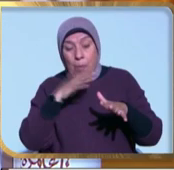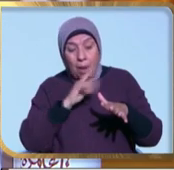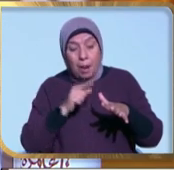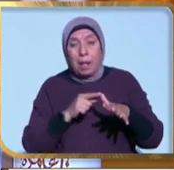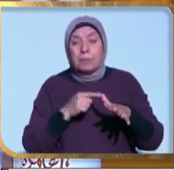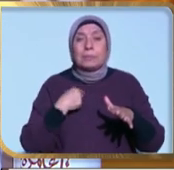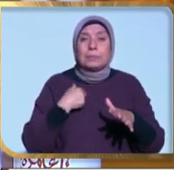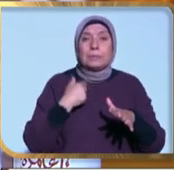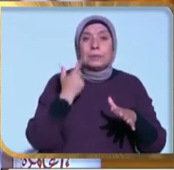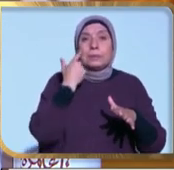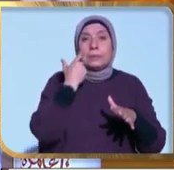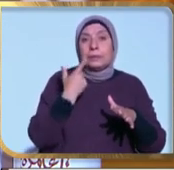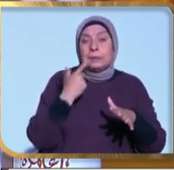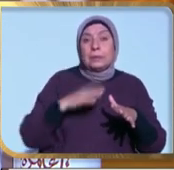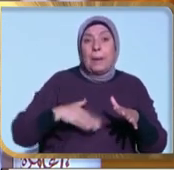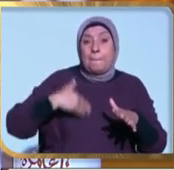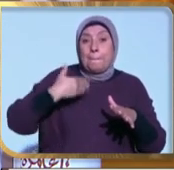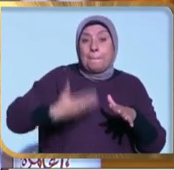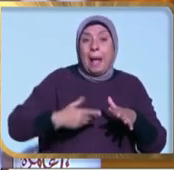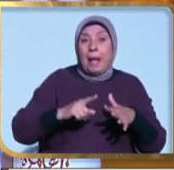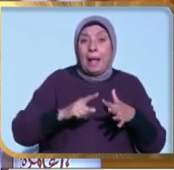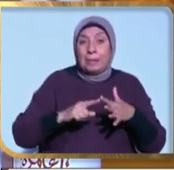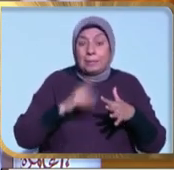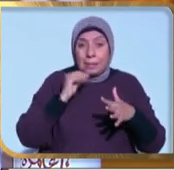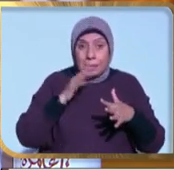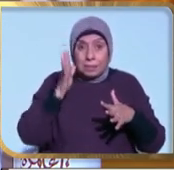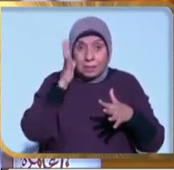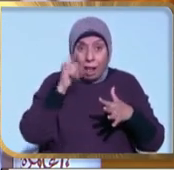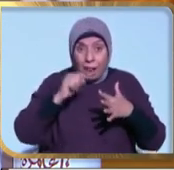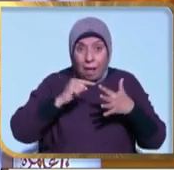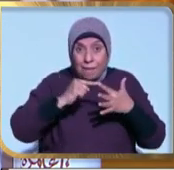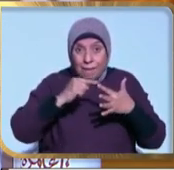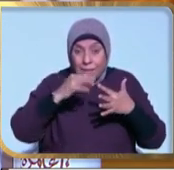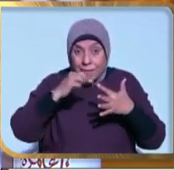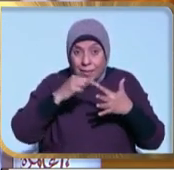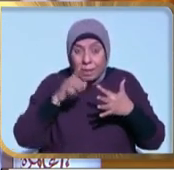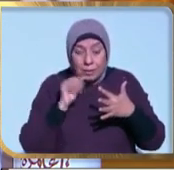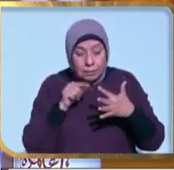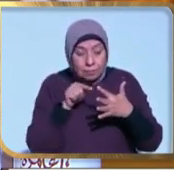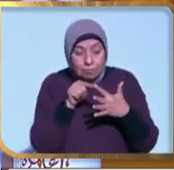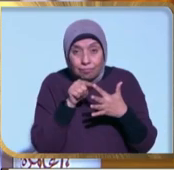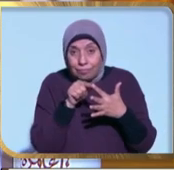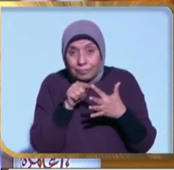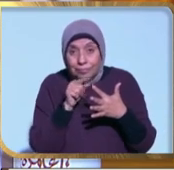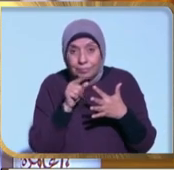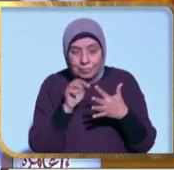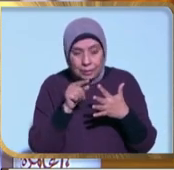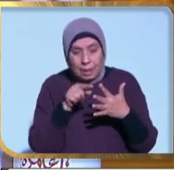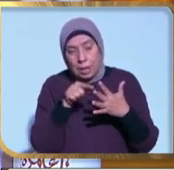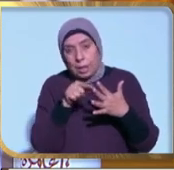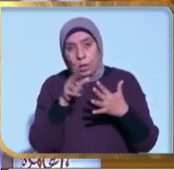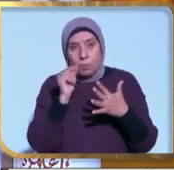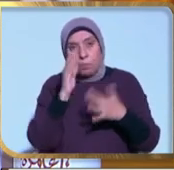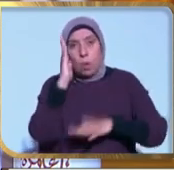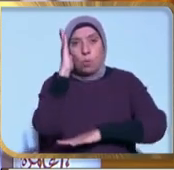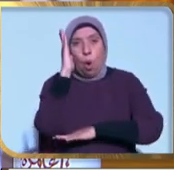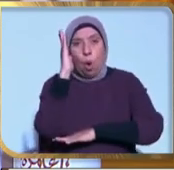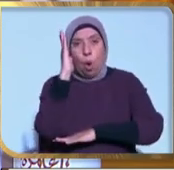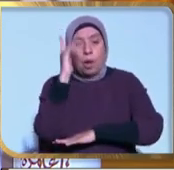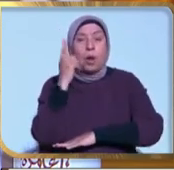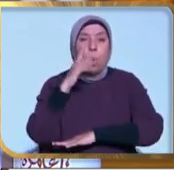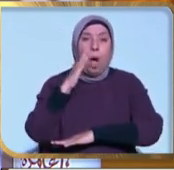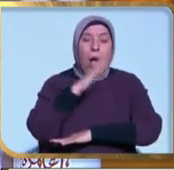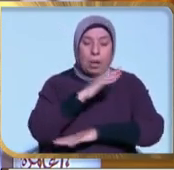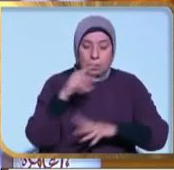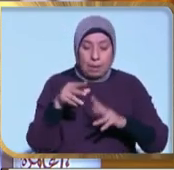لا تقوم تيجي بقى في وقت العصر تجدد التيمم لكن ينفع انها تجمع وقت صلاه انها تجمع ده مع ده